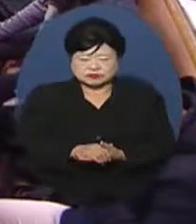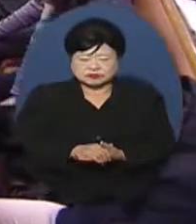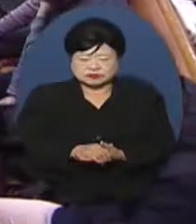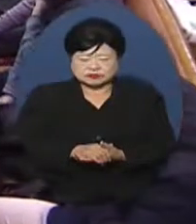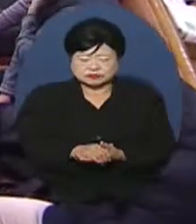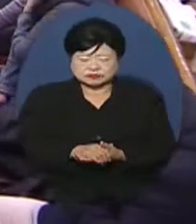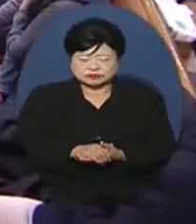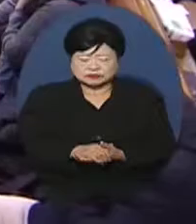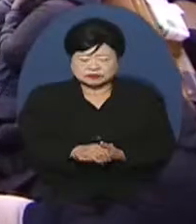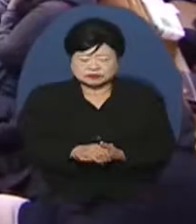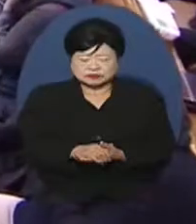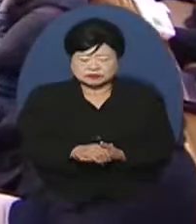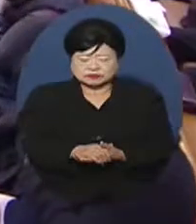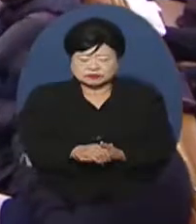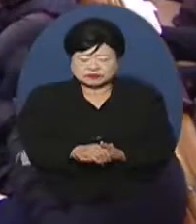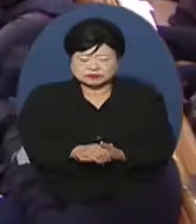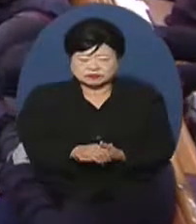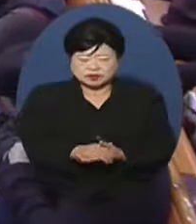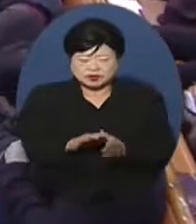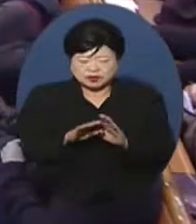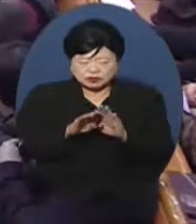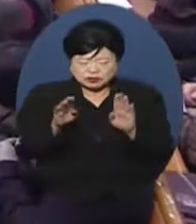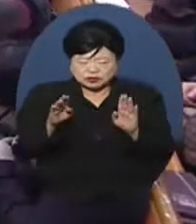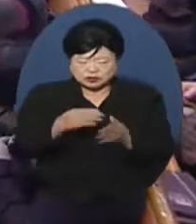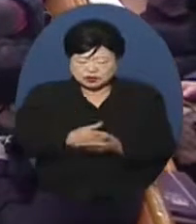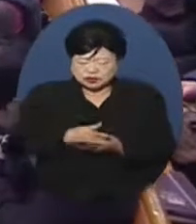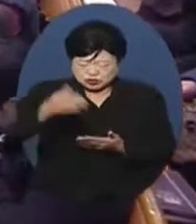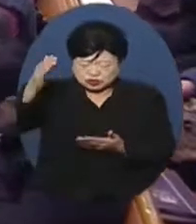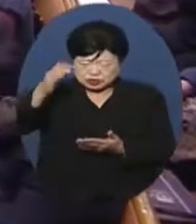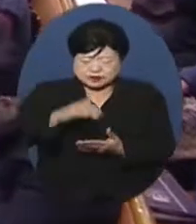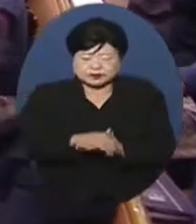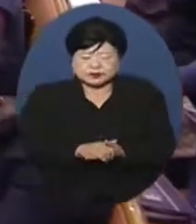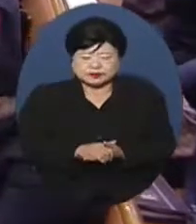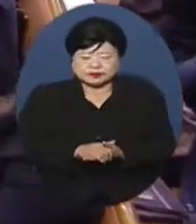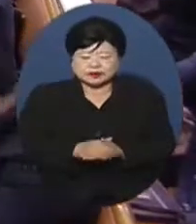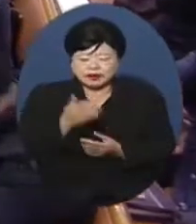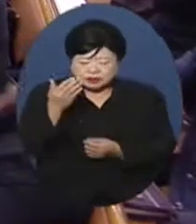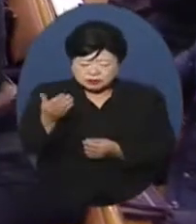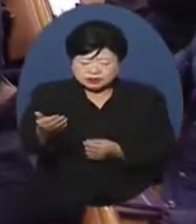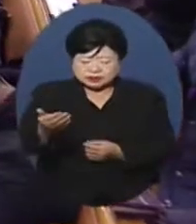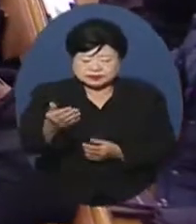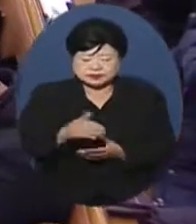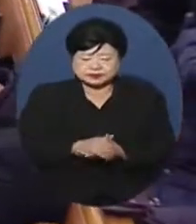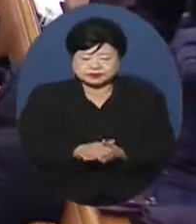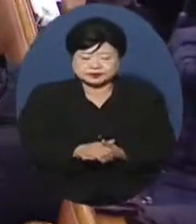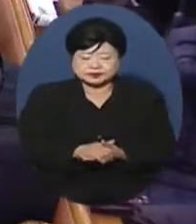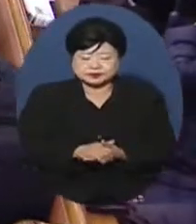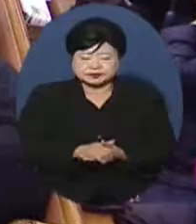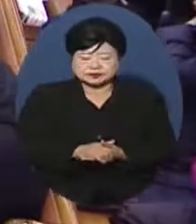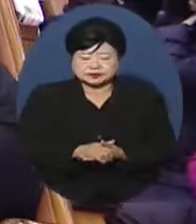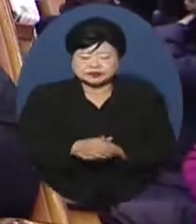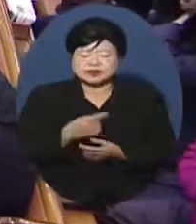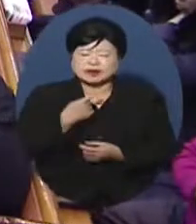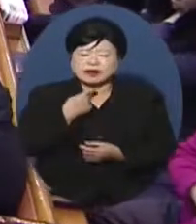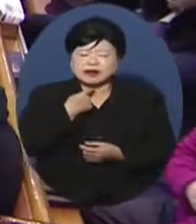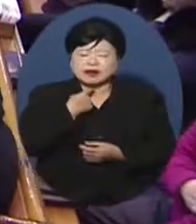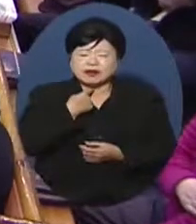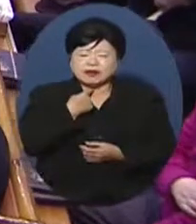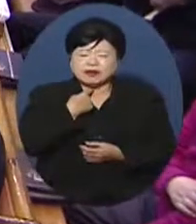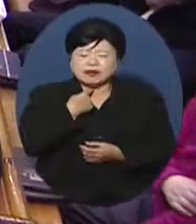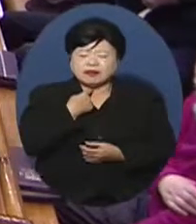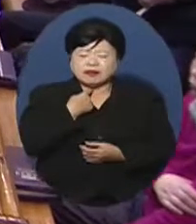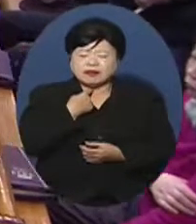않는게 평 해결했어요 보통 한 달 됐어요 그 다음에